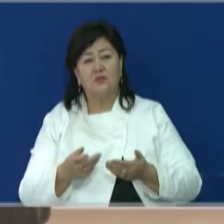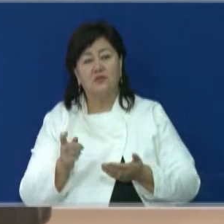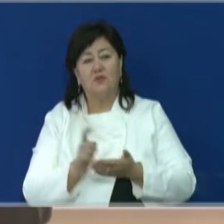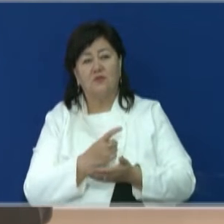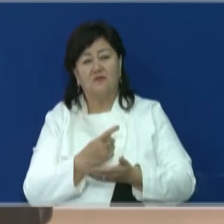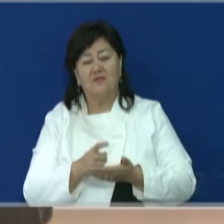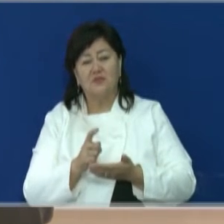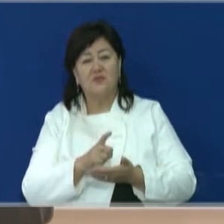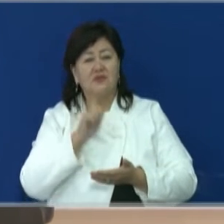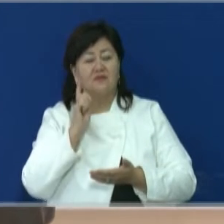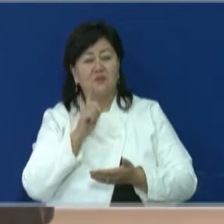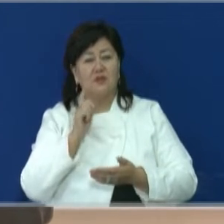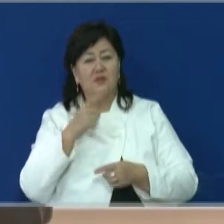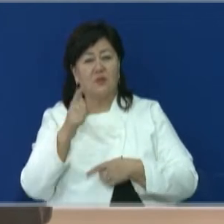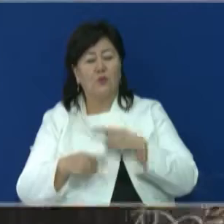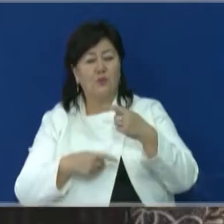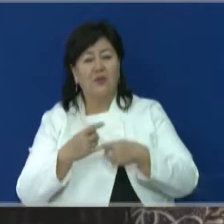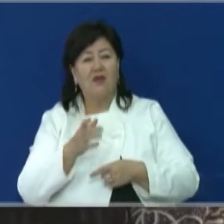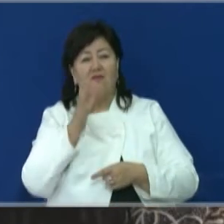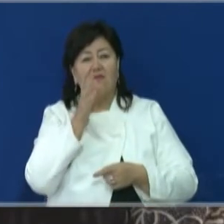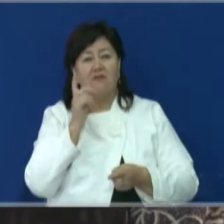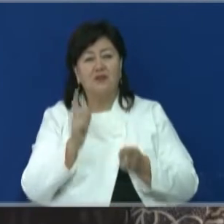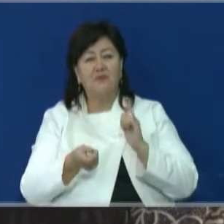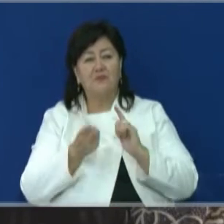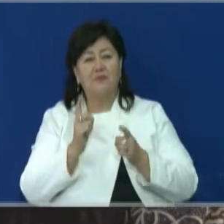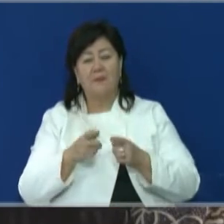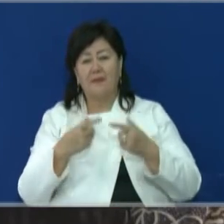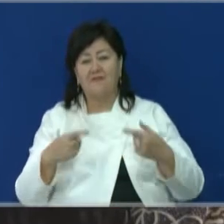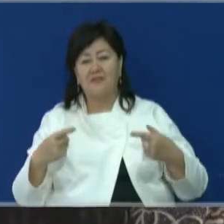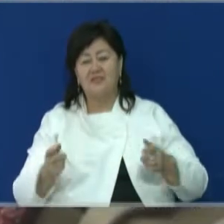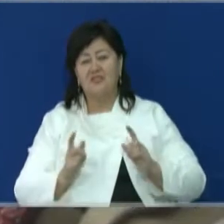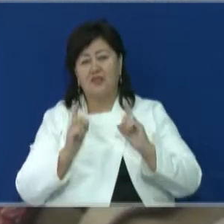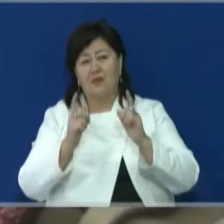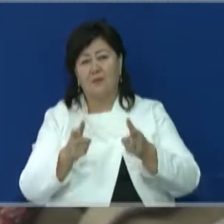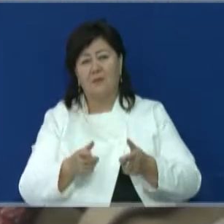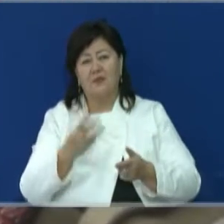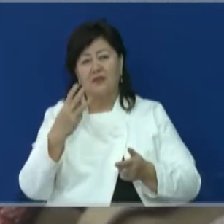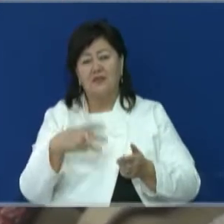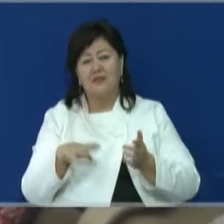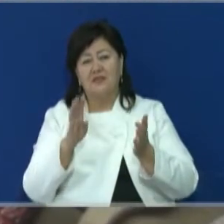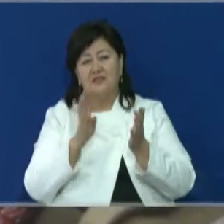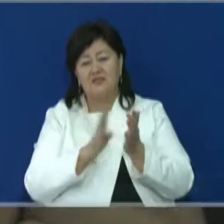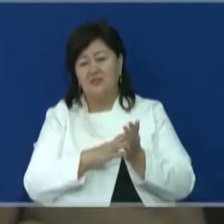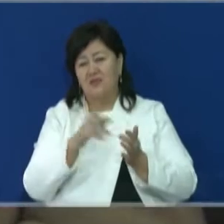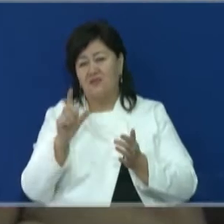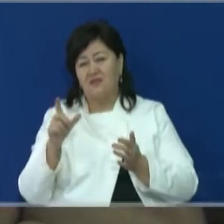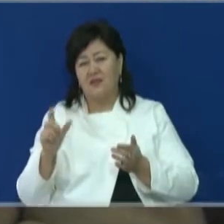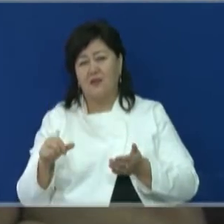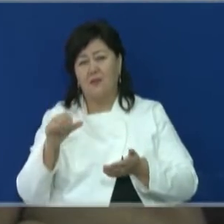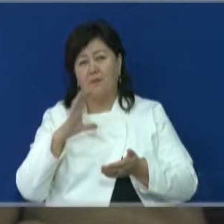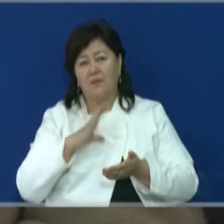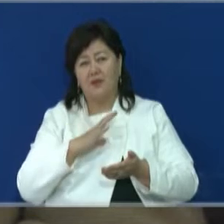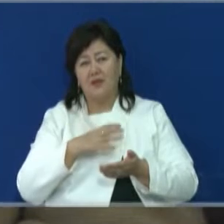үшін ақыл кеңестерін аямайды. Отырыс барысында әр салада қаланың дамуына үлес қосқан 39 адам ардагерлер кеңесіне мүше